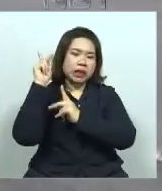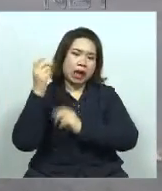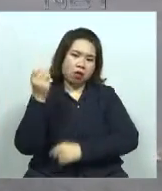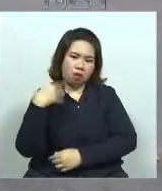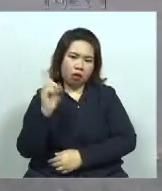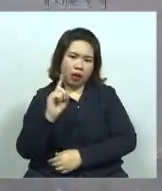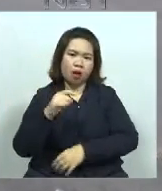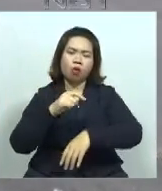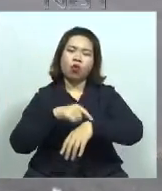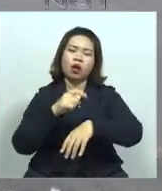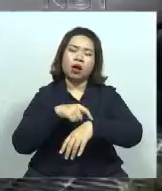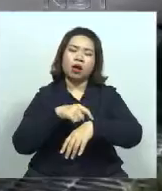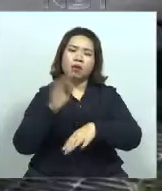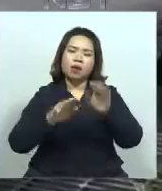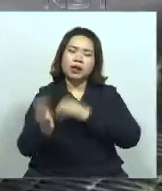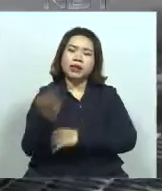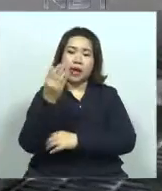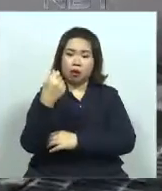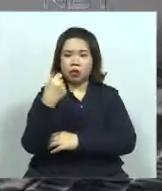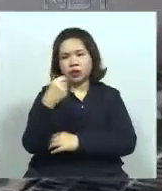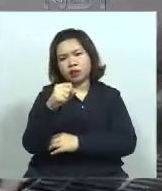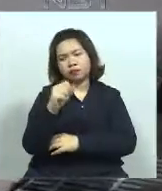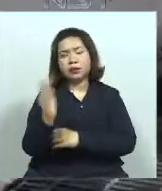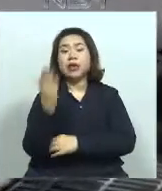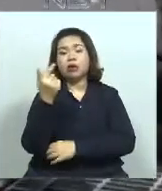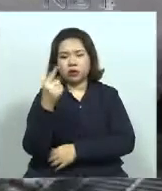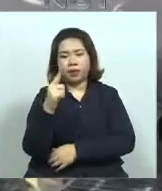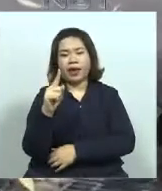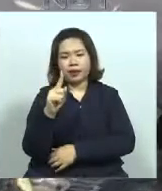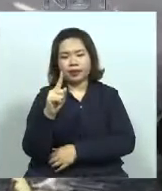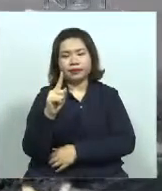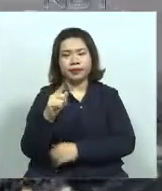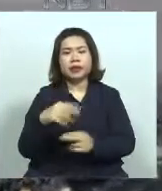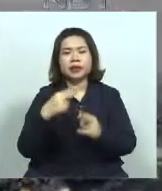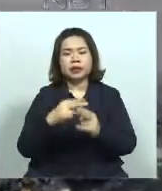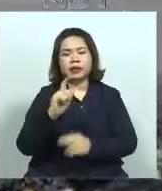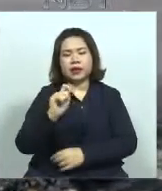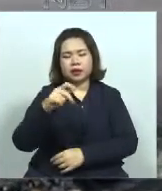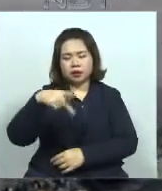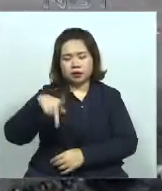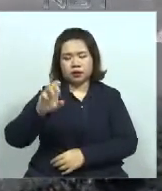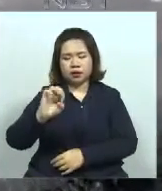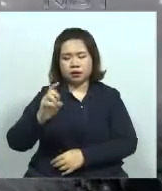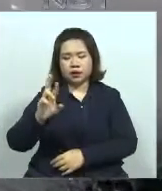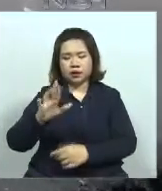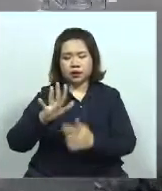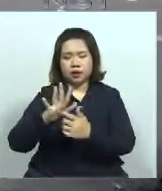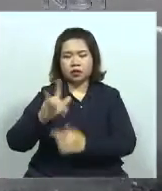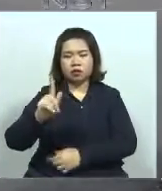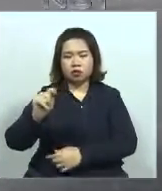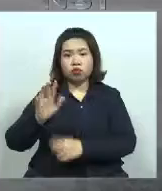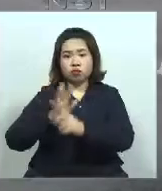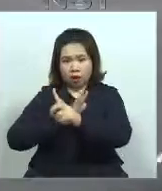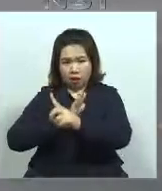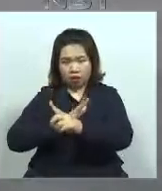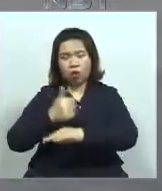าว่าเมื่อช่วงเวลาประมาณ10นาฬิกา11นาฬิกาเนี่ยแหละค่ะทางพลเอกอภิรัตคงสมพงษ์ผู้บัญชาการทหารบกและเล